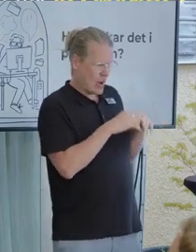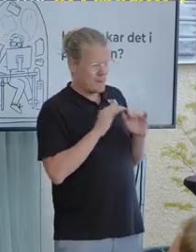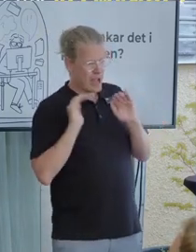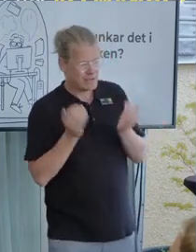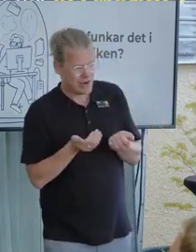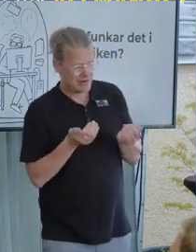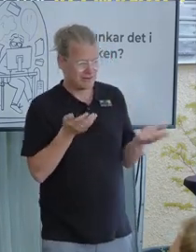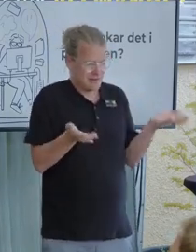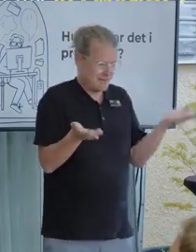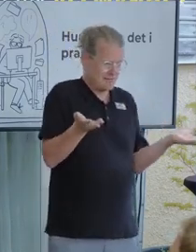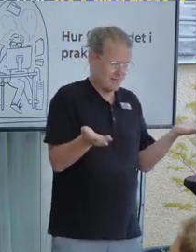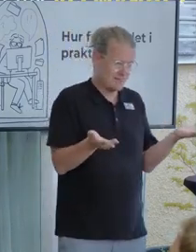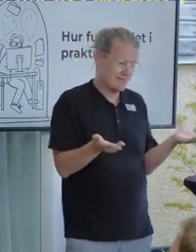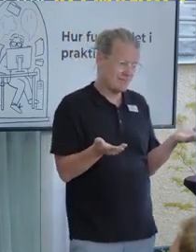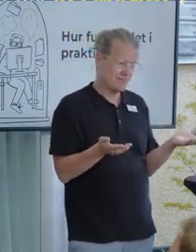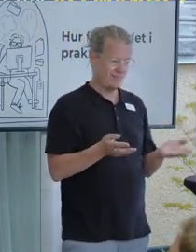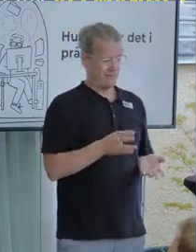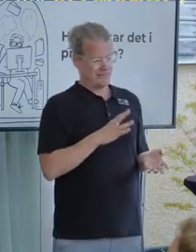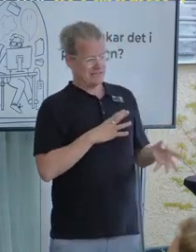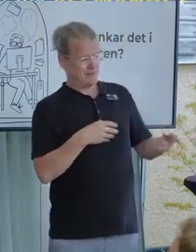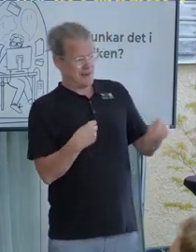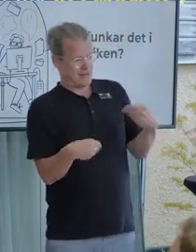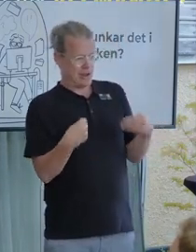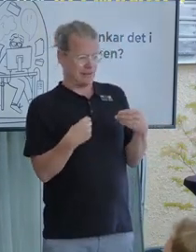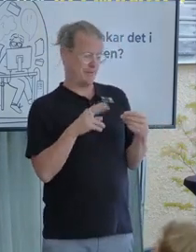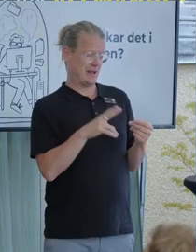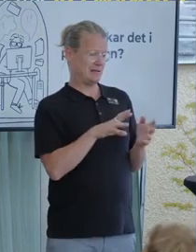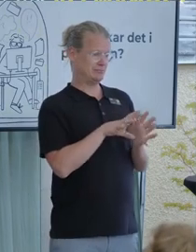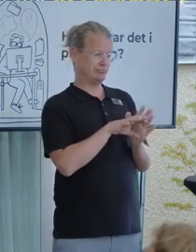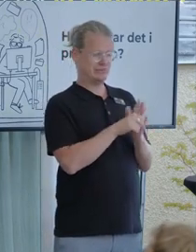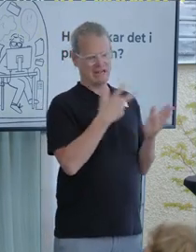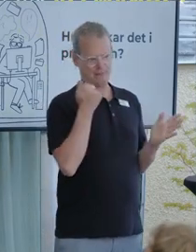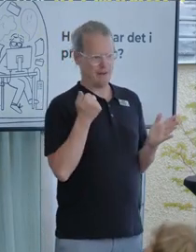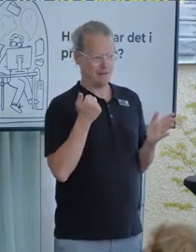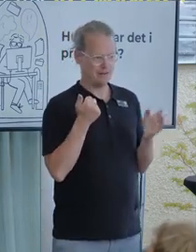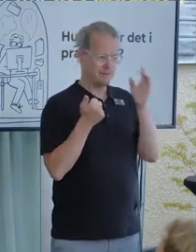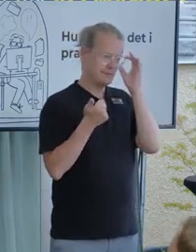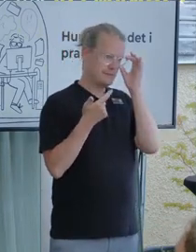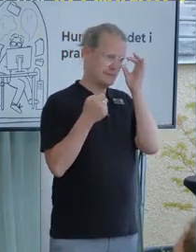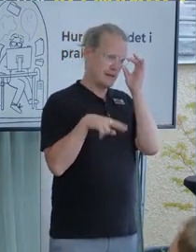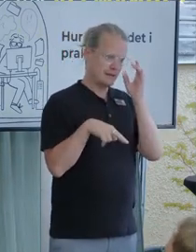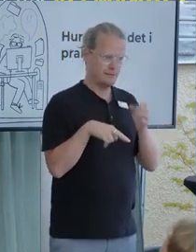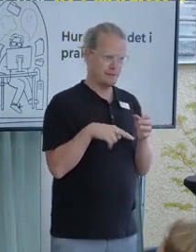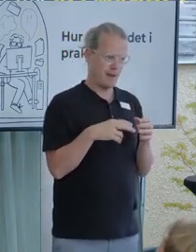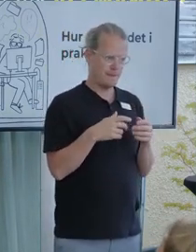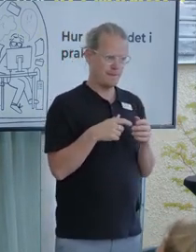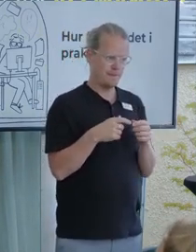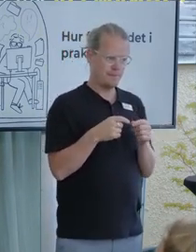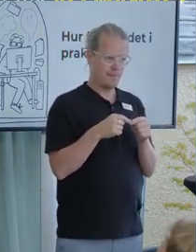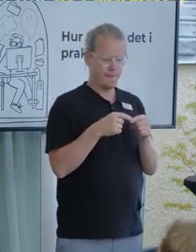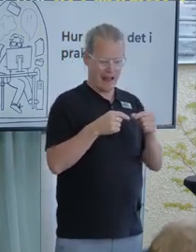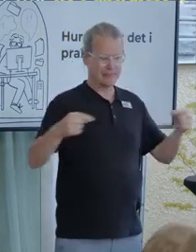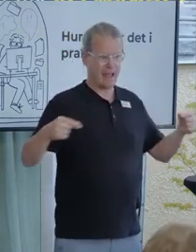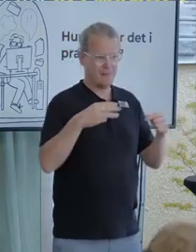att det finns material som bryts ner snabbt. Typ magnetband. Ja. Det är därför vi gjort en stor satsning på lokalradion. Kanske en